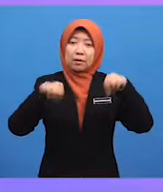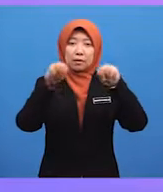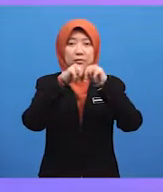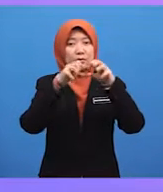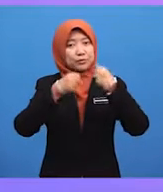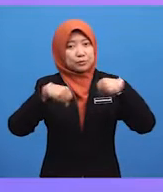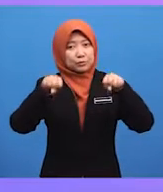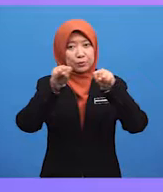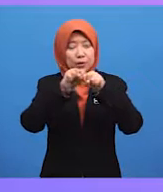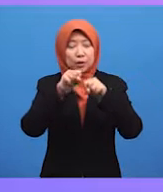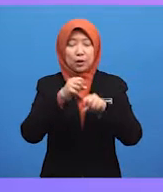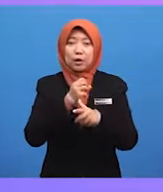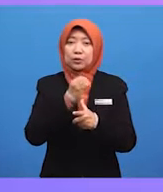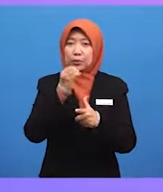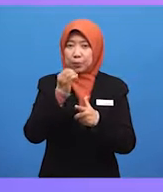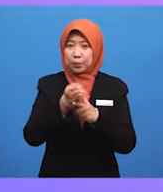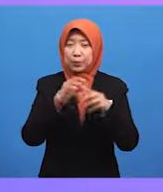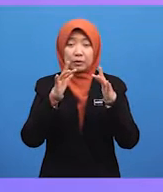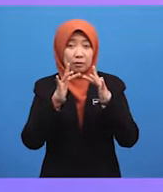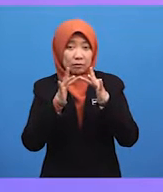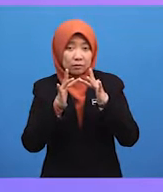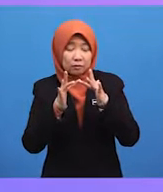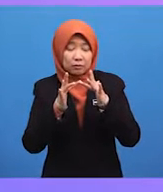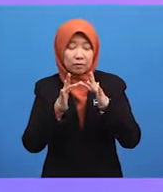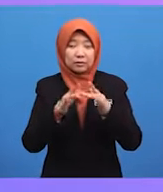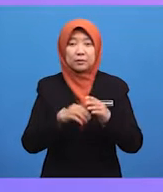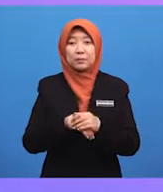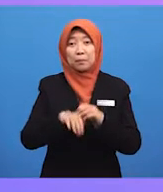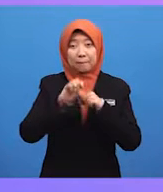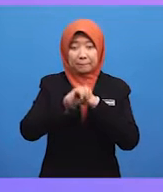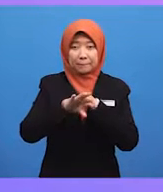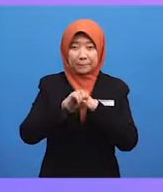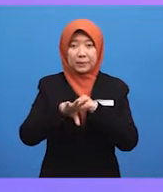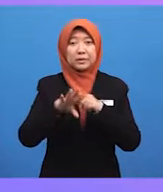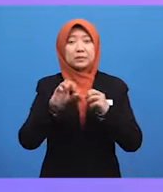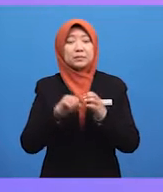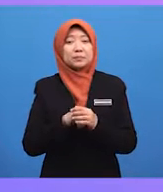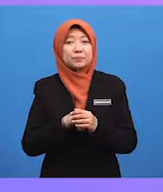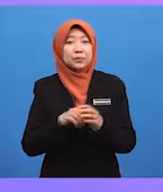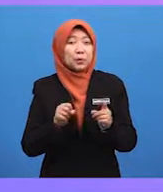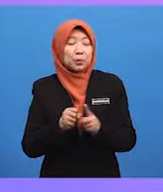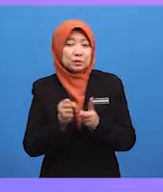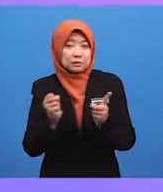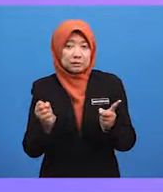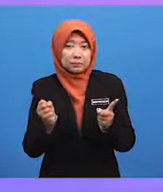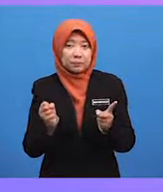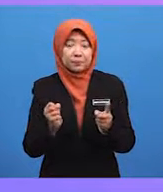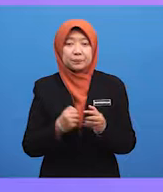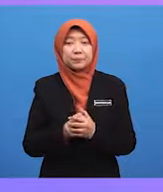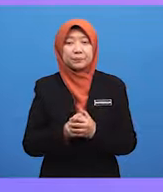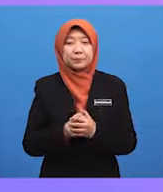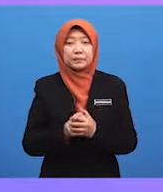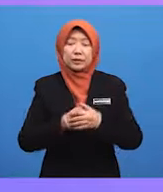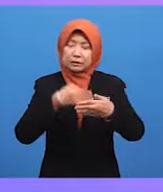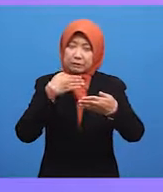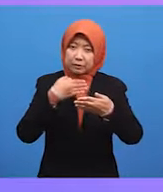surau atau di atas talian seperti di media sosial. Di samping itu, dekatilah